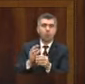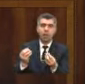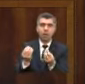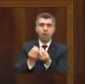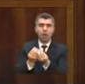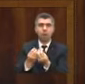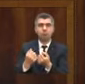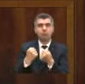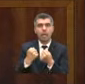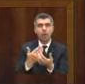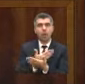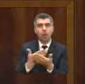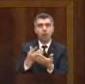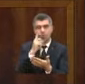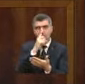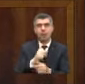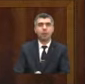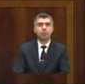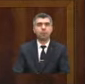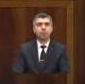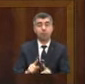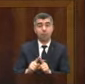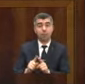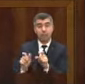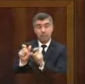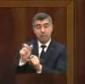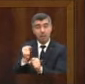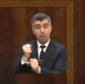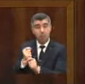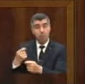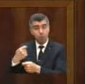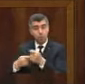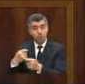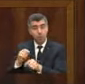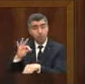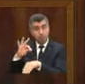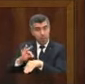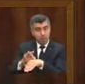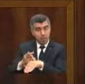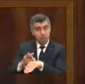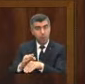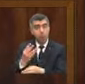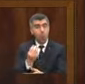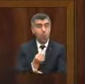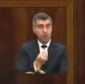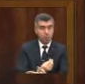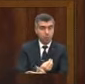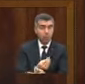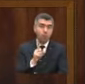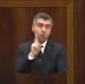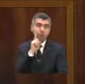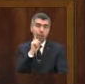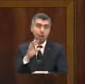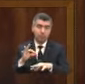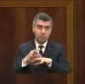القوي للمهنيين في هذا النظام. لأن المهني اليوم وخا يمرض هو ولا يمرض ولاده ولا تمرض مرته،